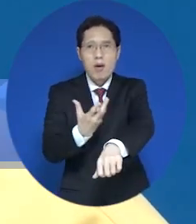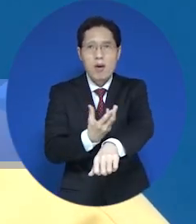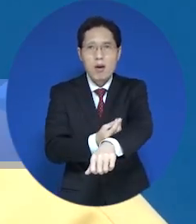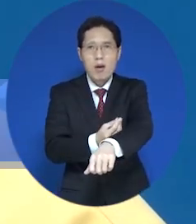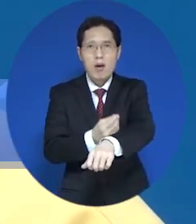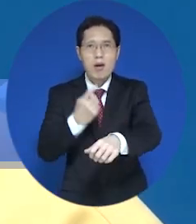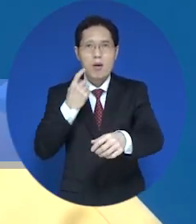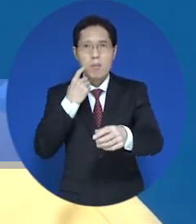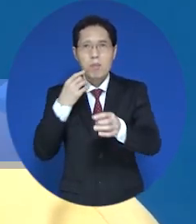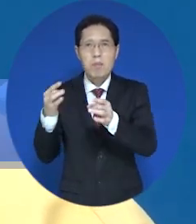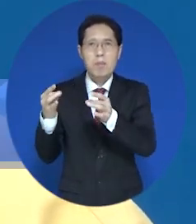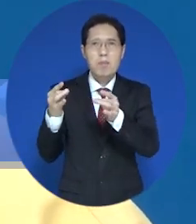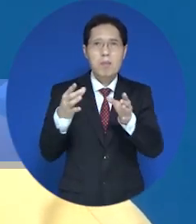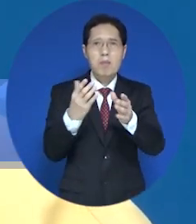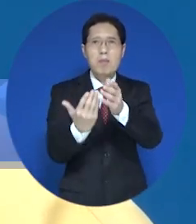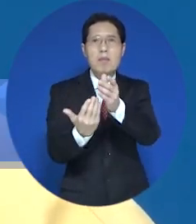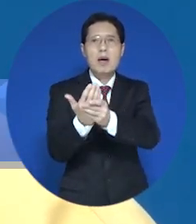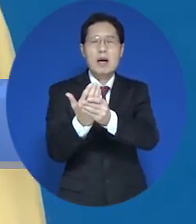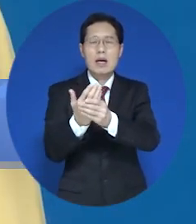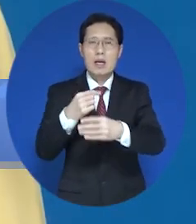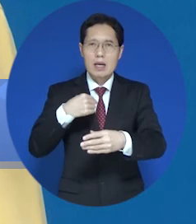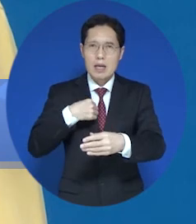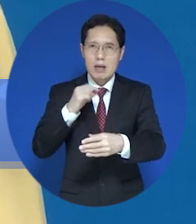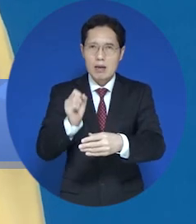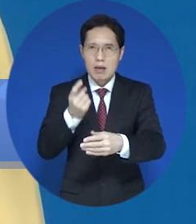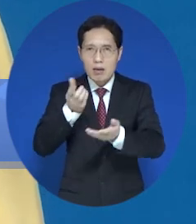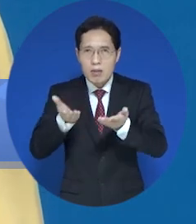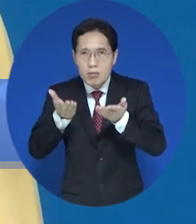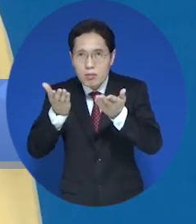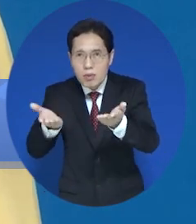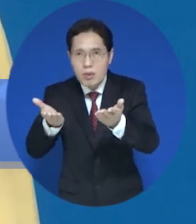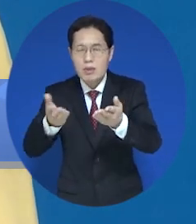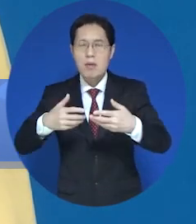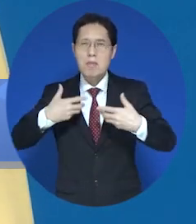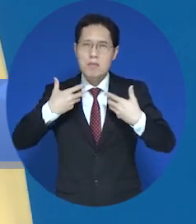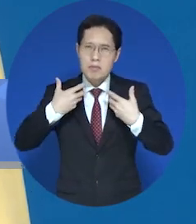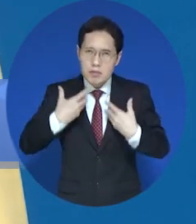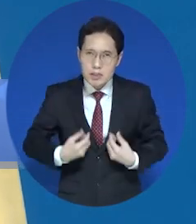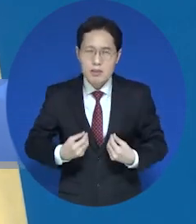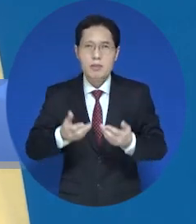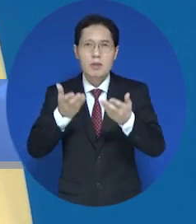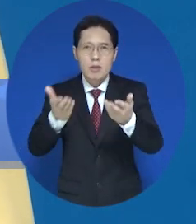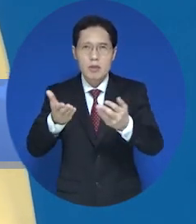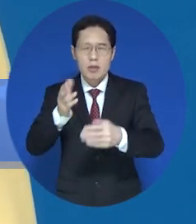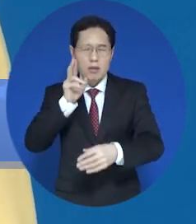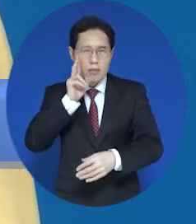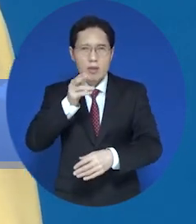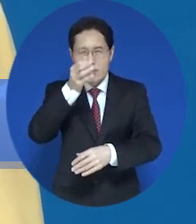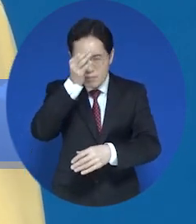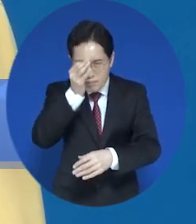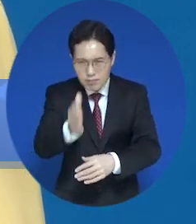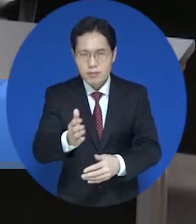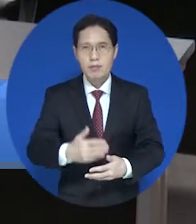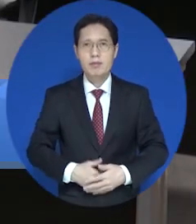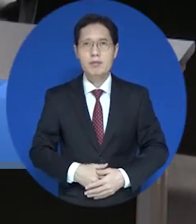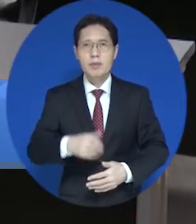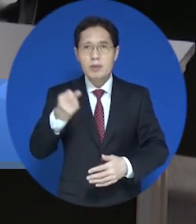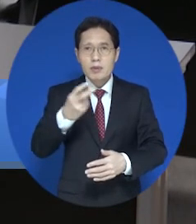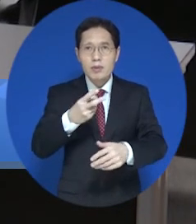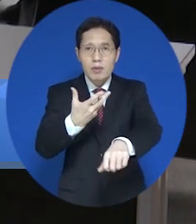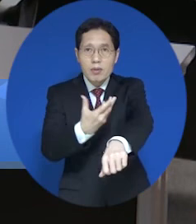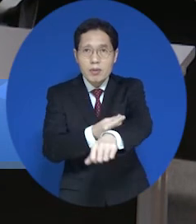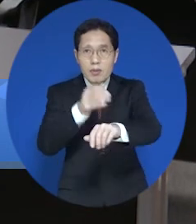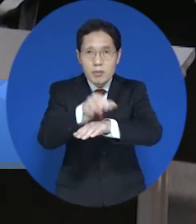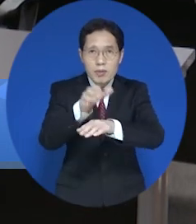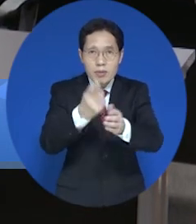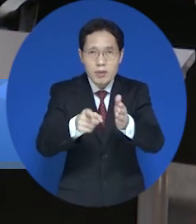논란으로 비화된 원인 제공을 한 점 등으로 시민에게 큰 실망감을 안겼다며 깊이 사과했습니다. 또 백신